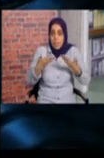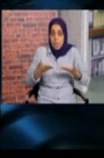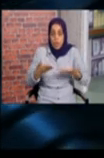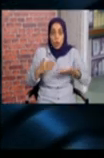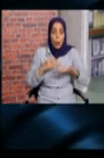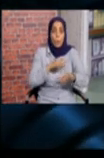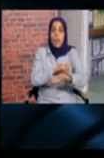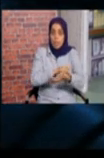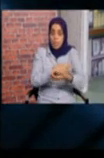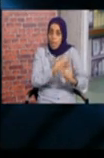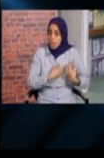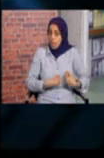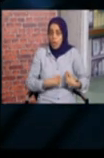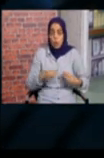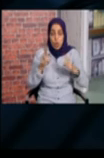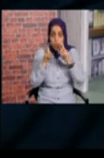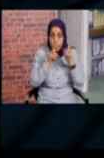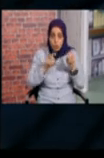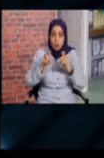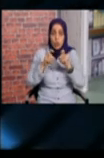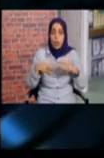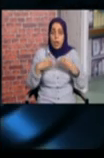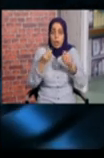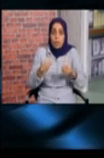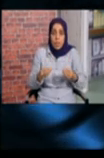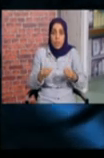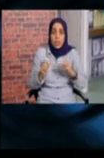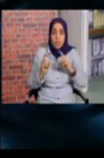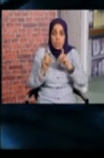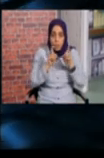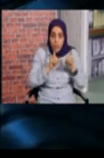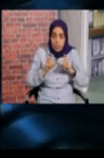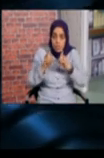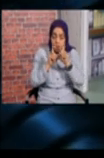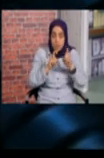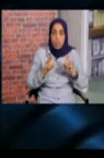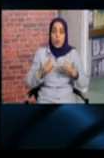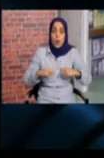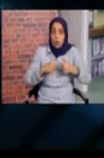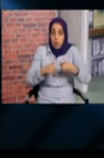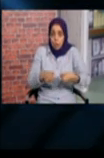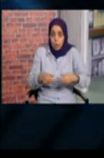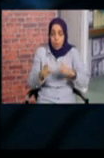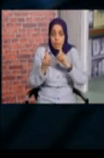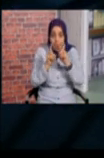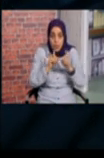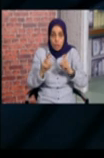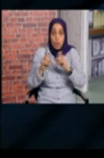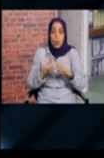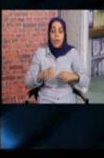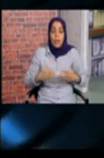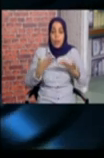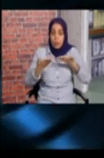العلاج، بيبدوا رغبتهم وبيستفسروا عن مدى السريه في العلاج، ان هو لو تقدم للعلاج هل ده يعفيه